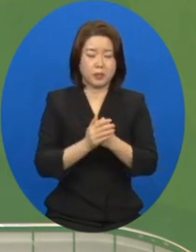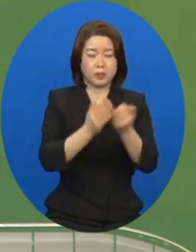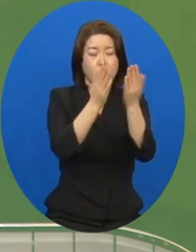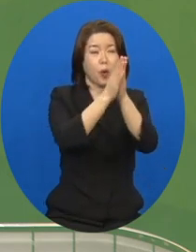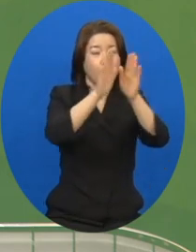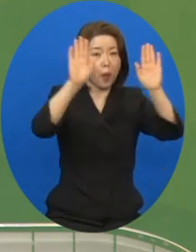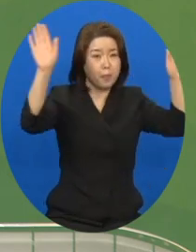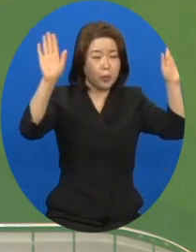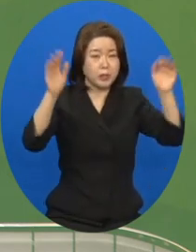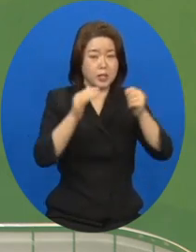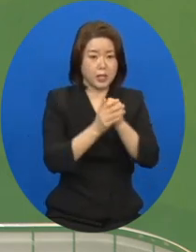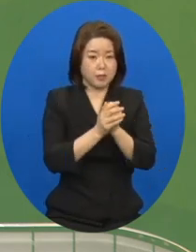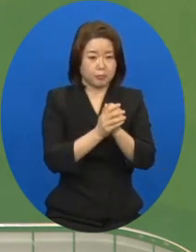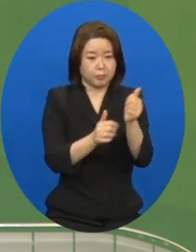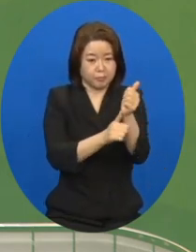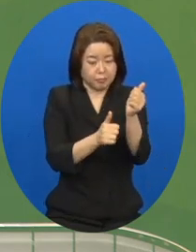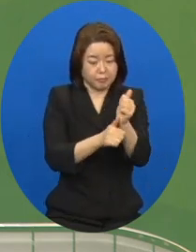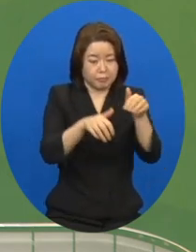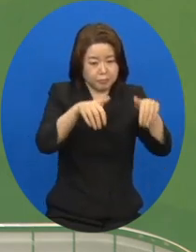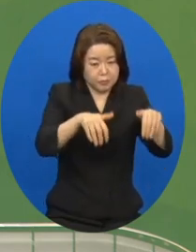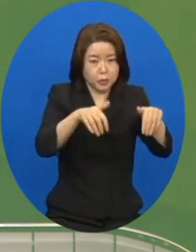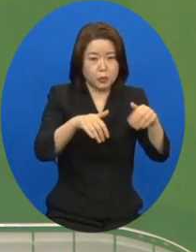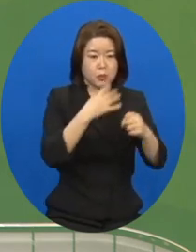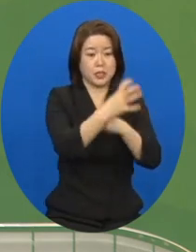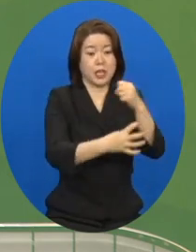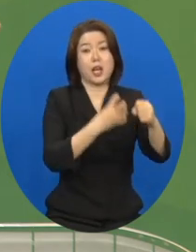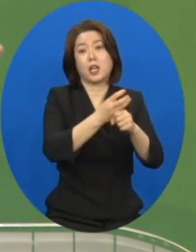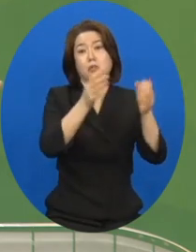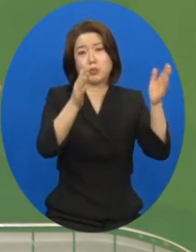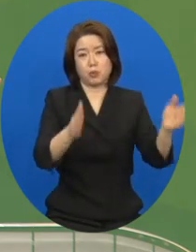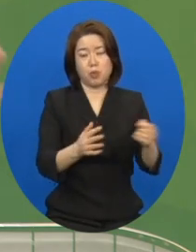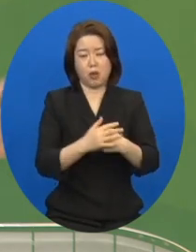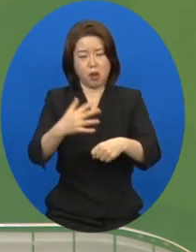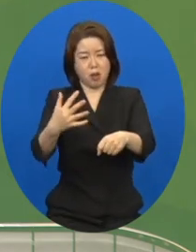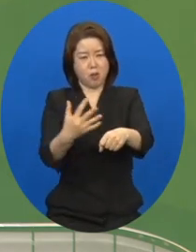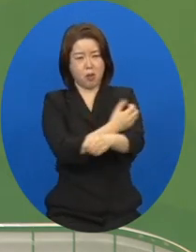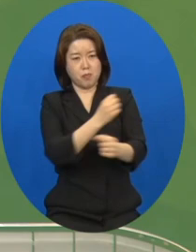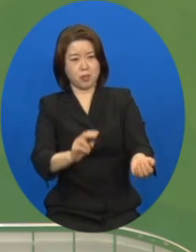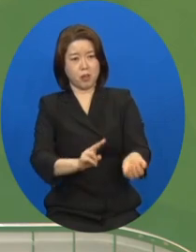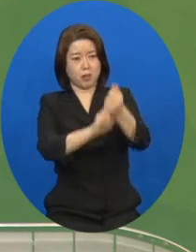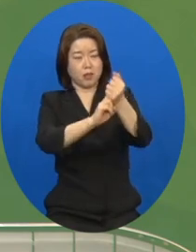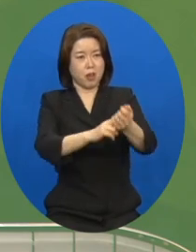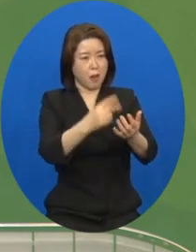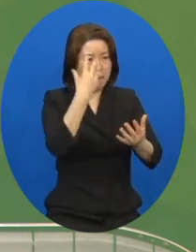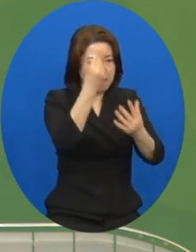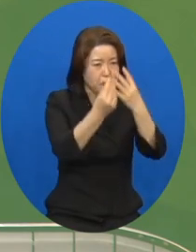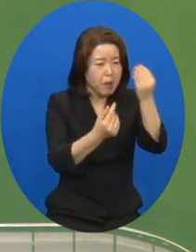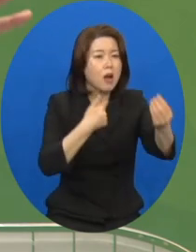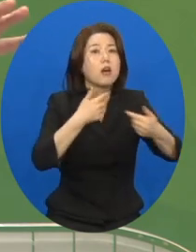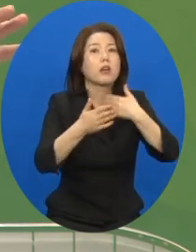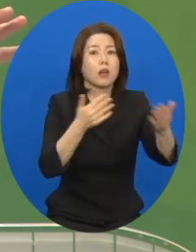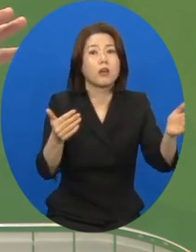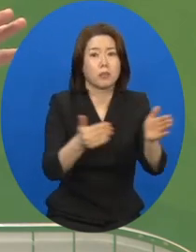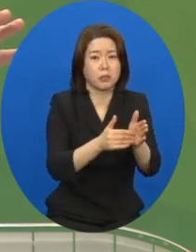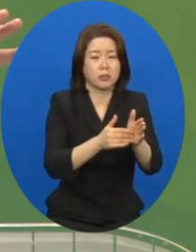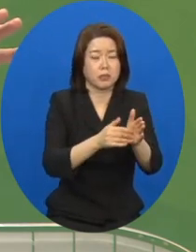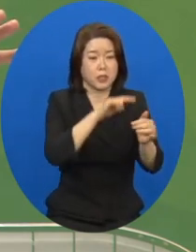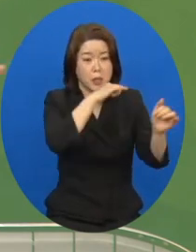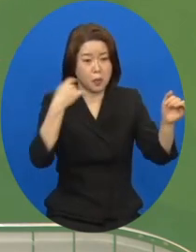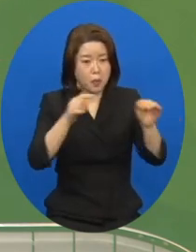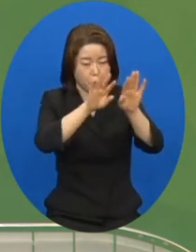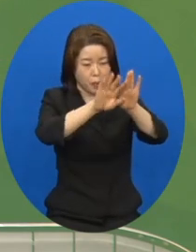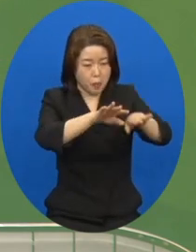시종으로 40년 동안이나 그 엄청난 기적을 다 보았습니다. 홍해가 갈라지는 것도